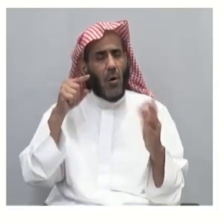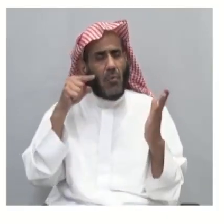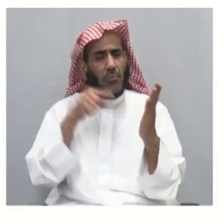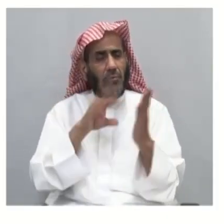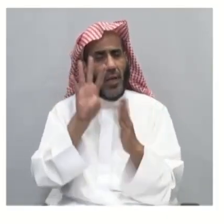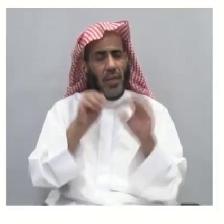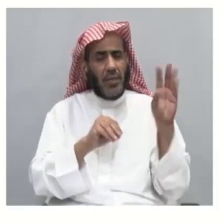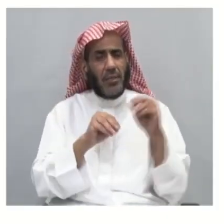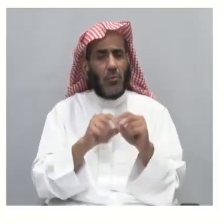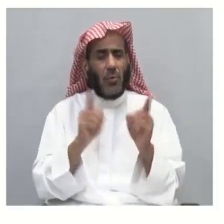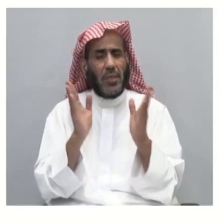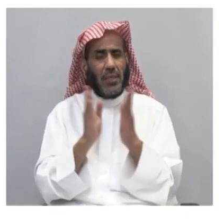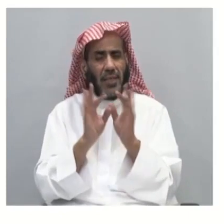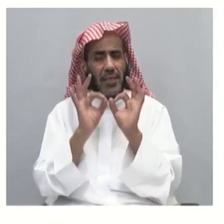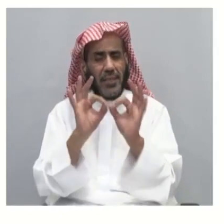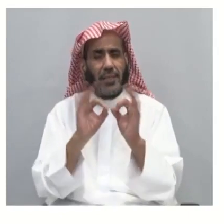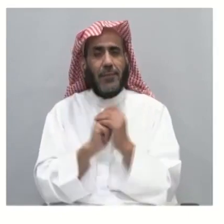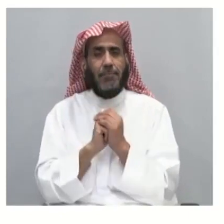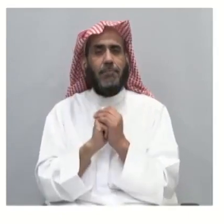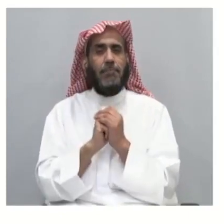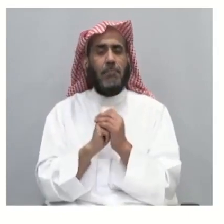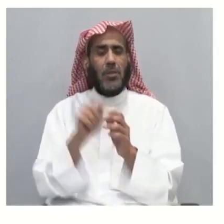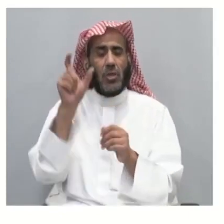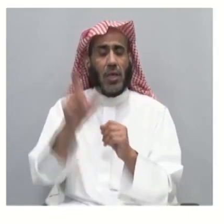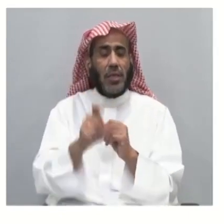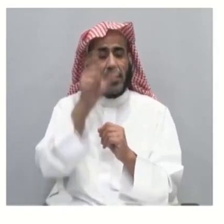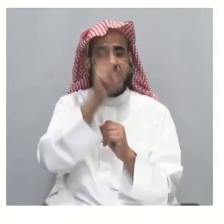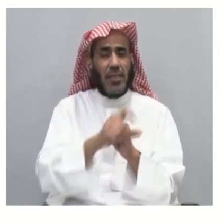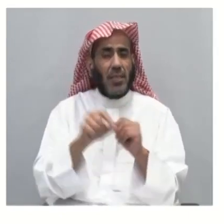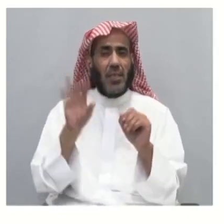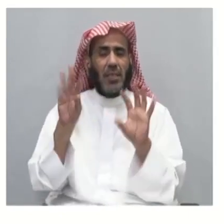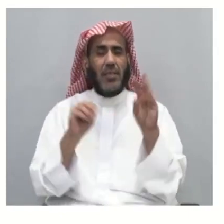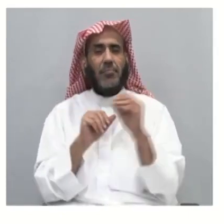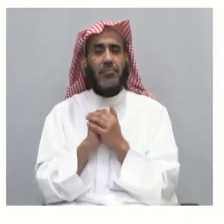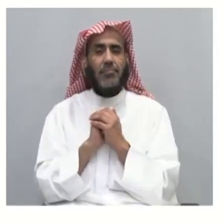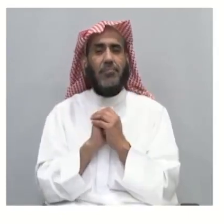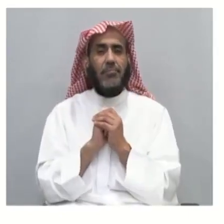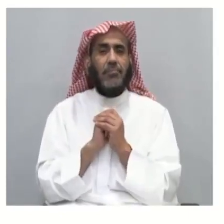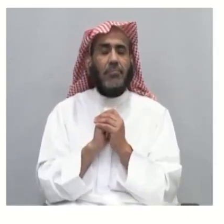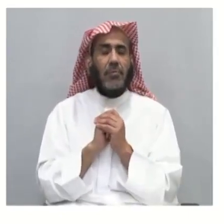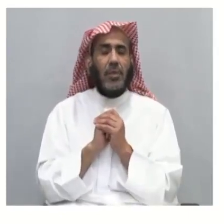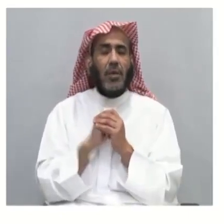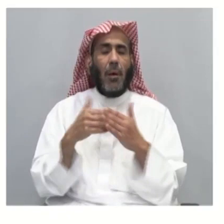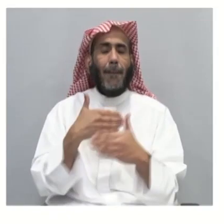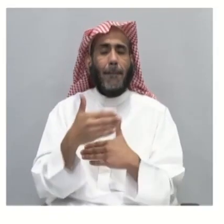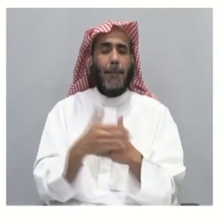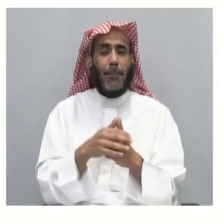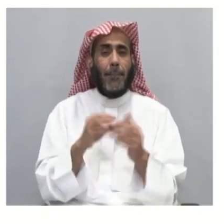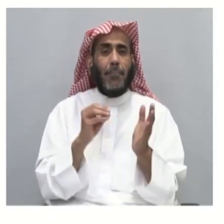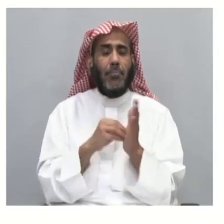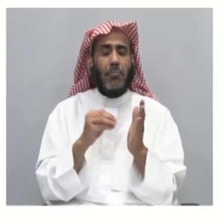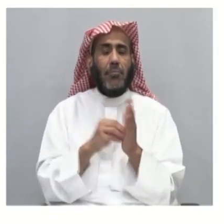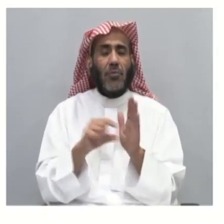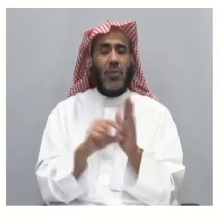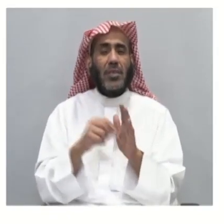هذه القصه وتحديدا في شخصيات هذه القصه بعد ذلك ياتينا في